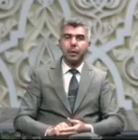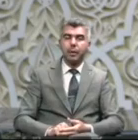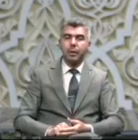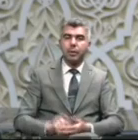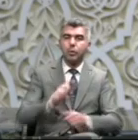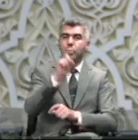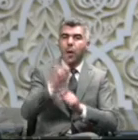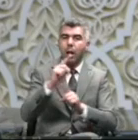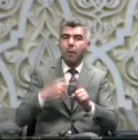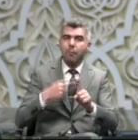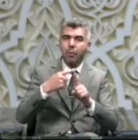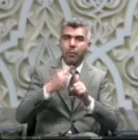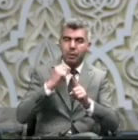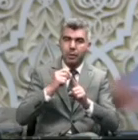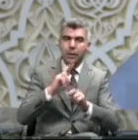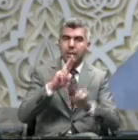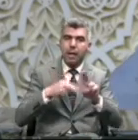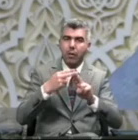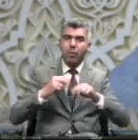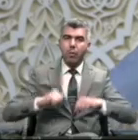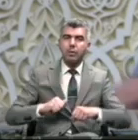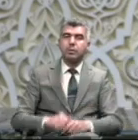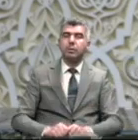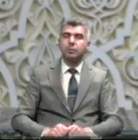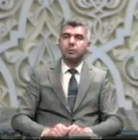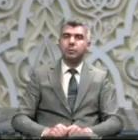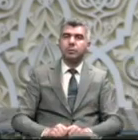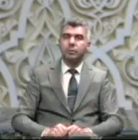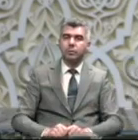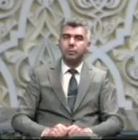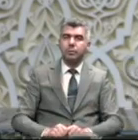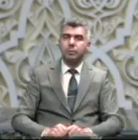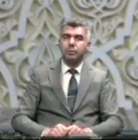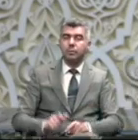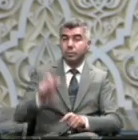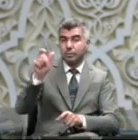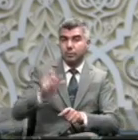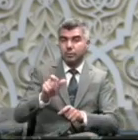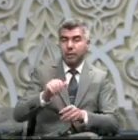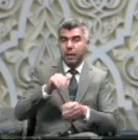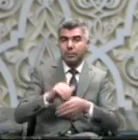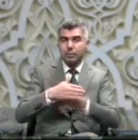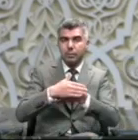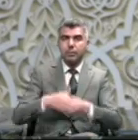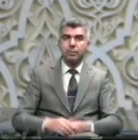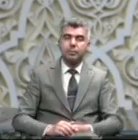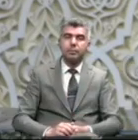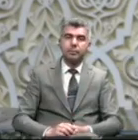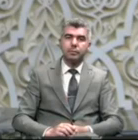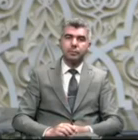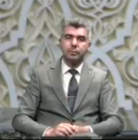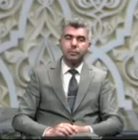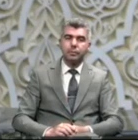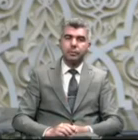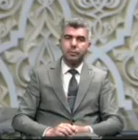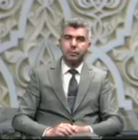التعقيب على جواب السيد الوزير واعطي الكلمه لفريق التجمع الوطني للاحرار تفضل السيد